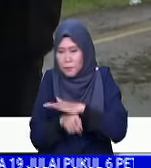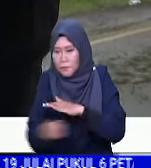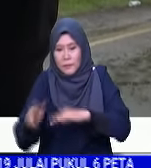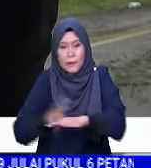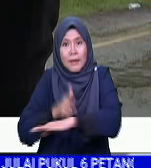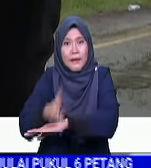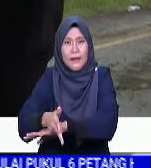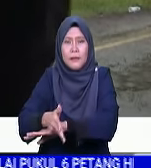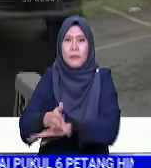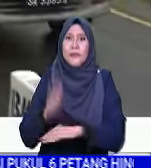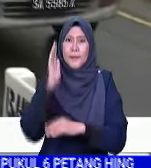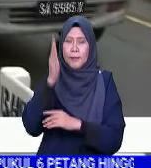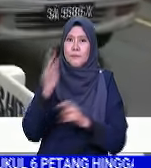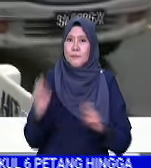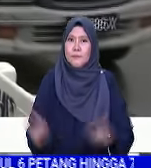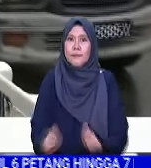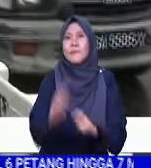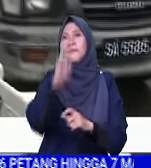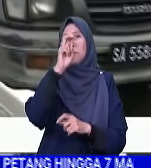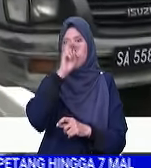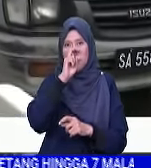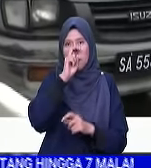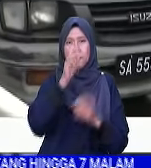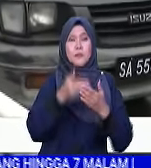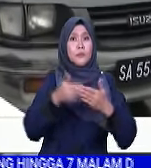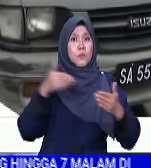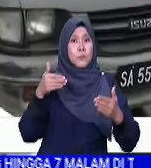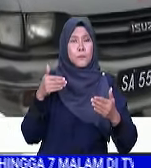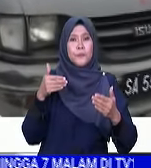kita akan mengambil tindakan yang tegas sebelum kita